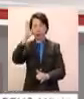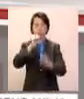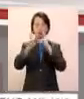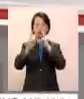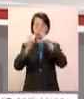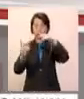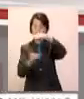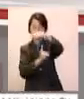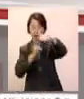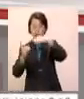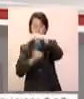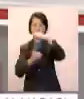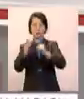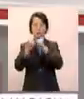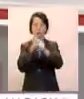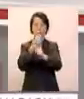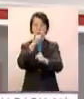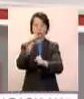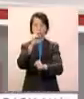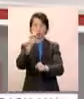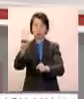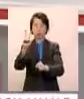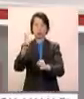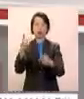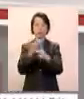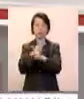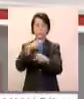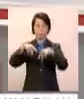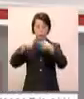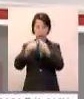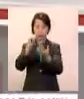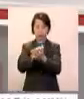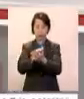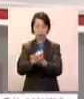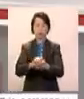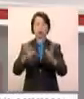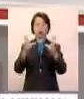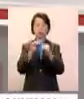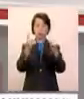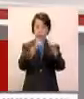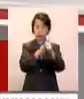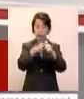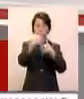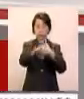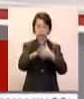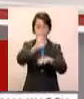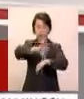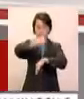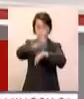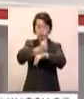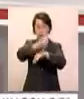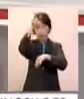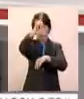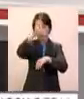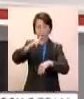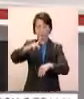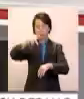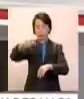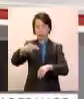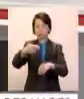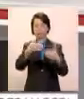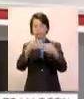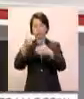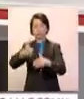dasarnya pada Perhimpunan Agung Tahunan kali kedua parti itu. Ia merupakan perhimpunan pertama Bersatu selepas penubuhan Kerajaan Pakatan Harapan